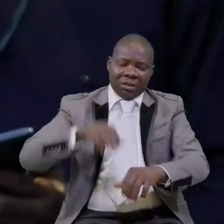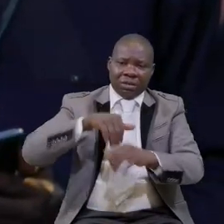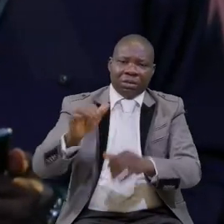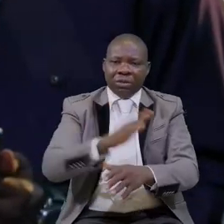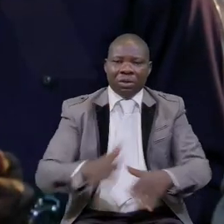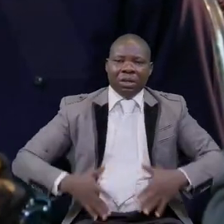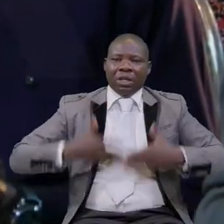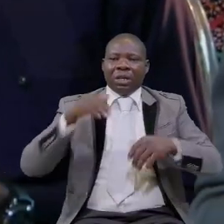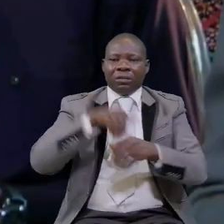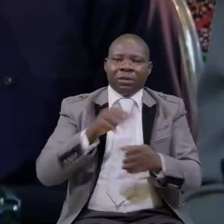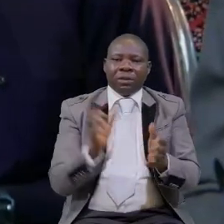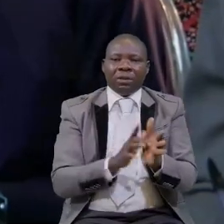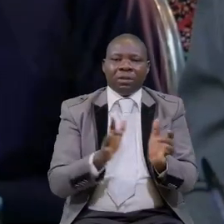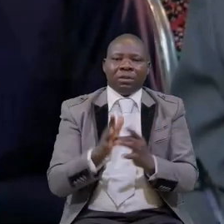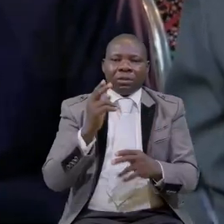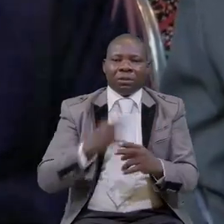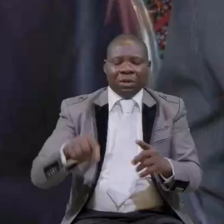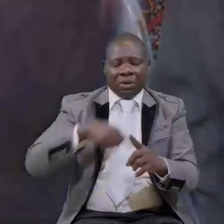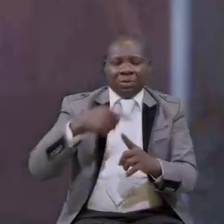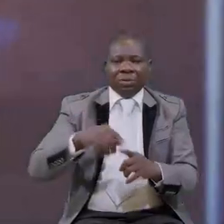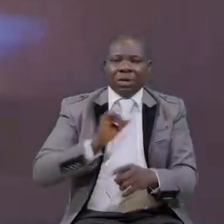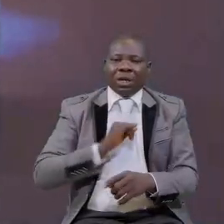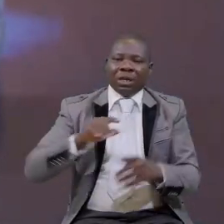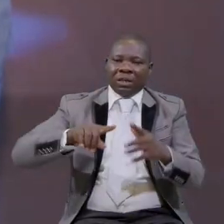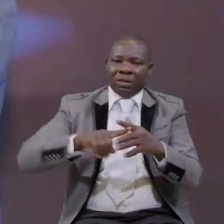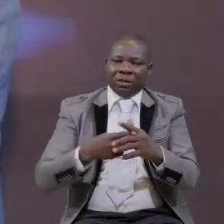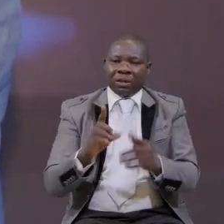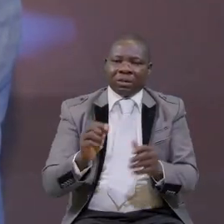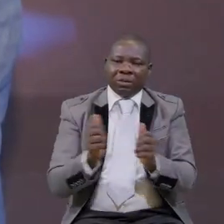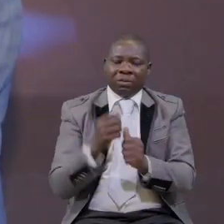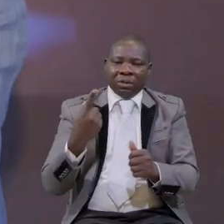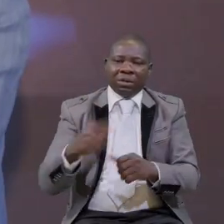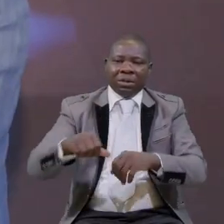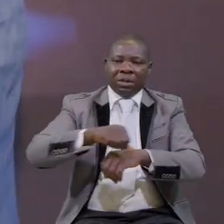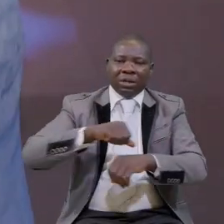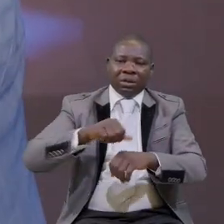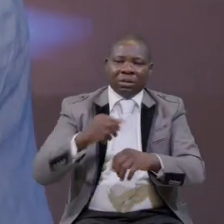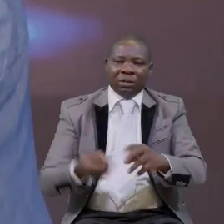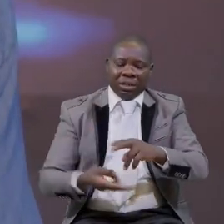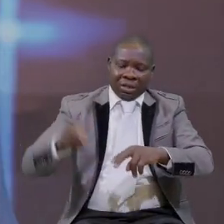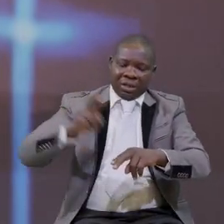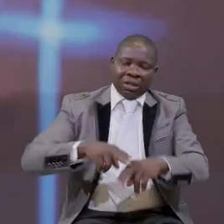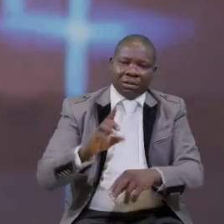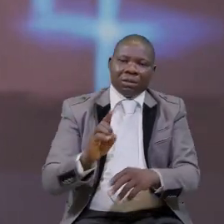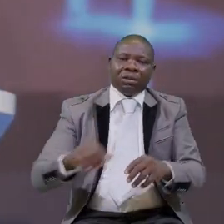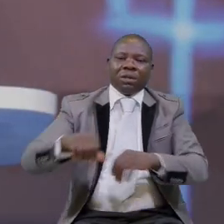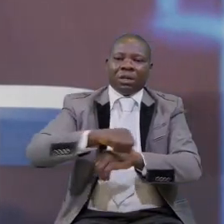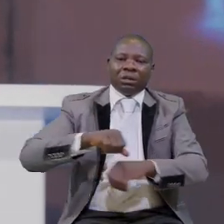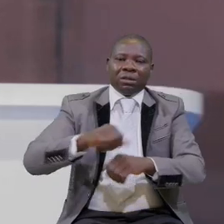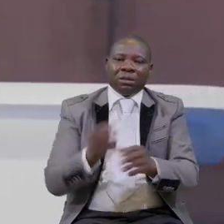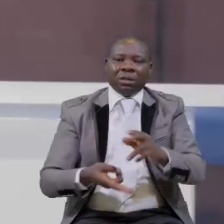vie. Quand j'ai commencé avec l'onction accrue,